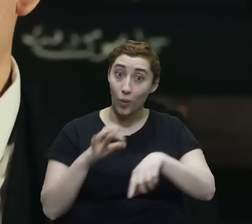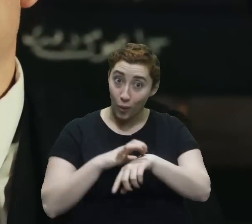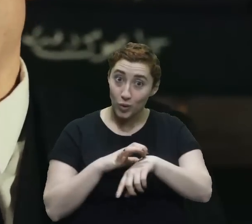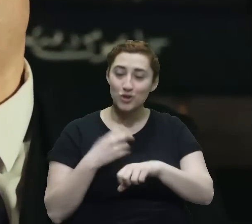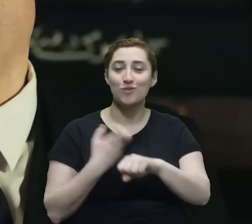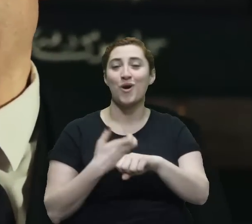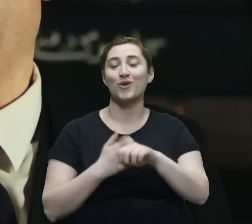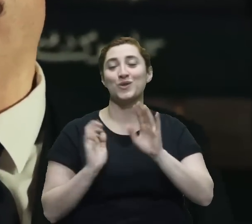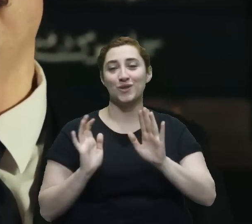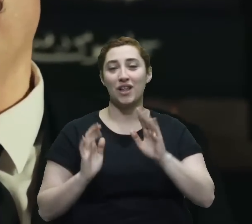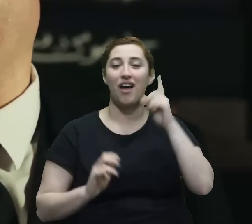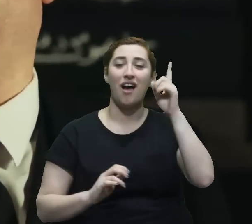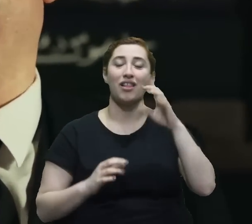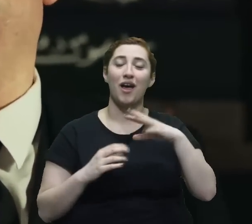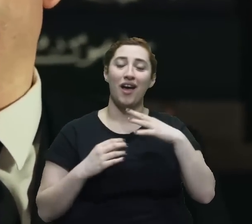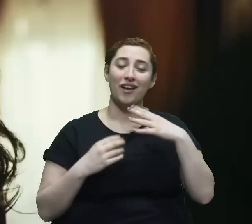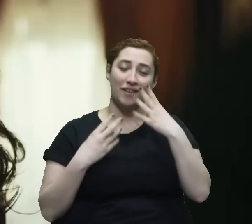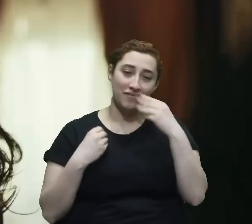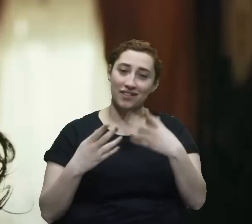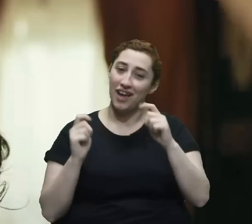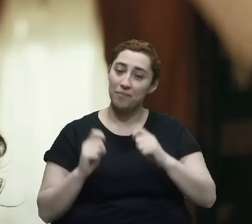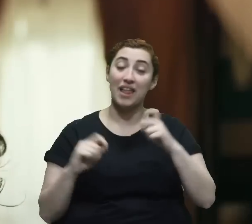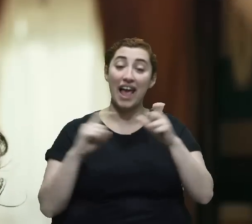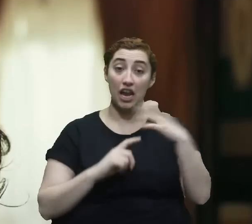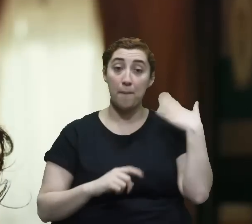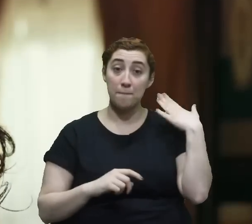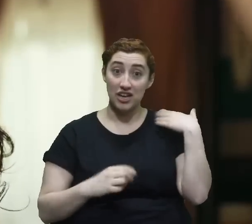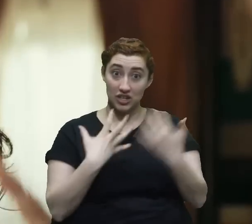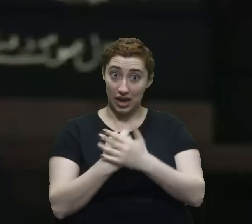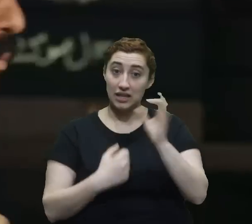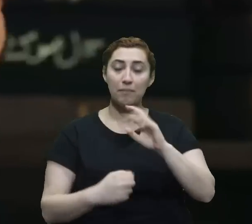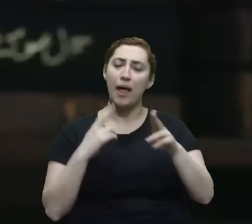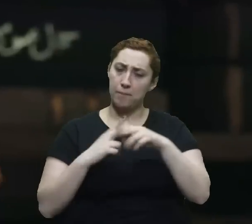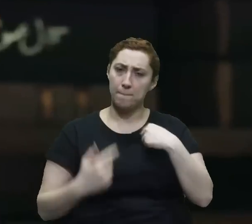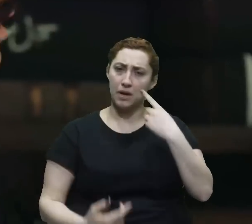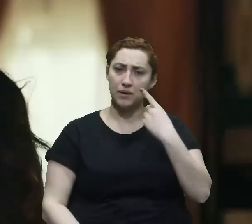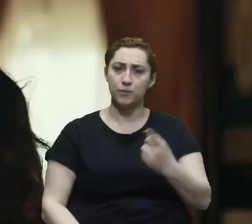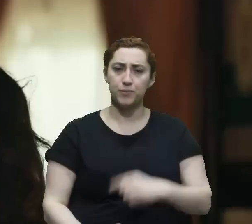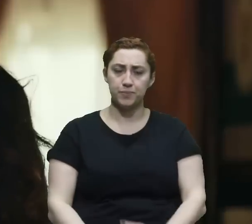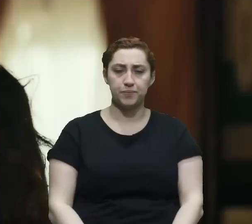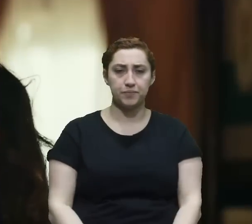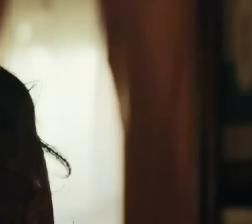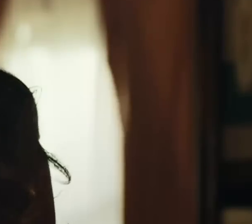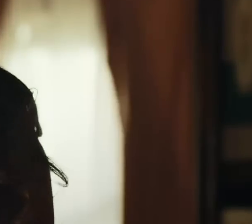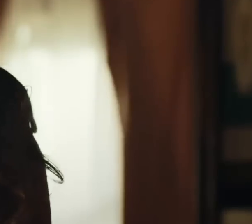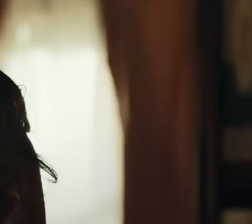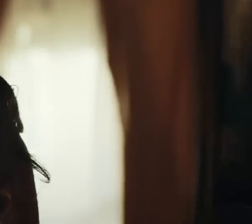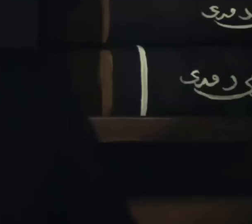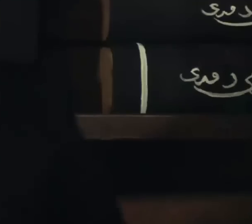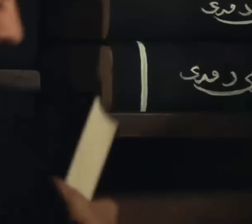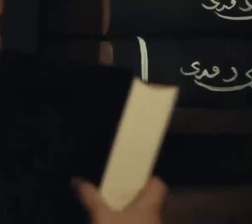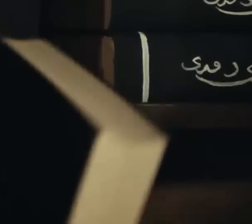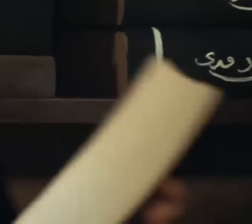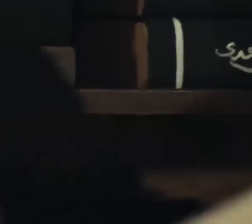ha? Maşallah. Allah bağışlasın. Ekrem Paşa kötüydü değil mi? Hemen bakıyorum. Arkasındaki raftan aldığı